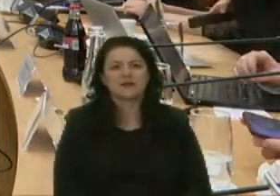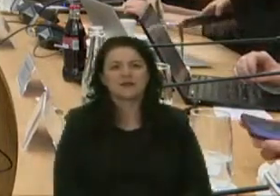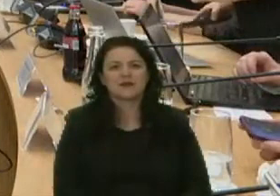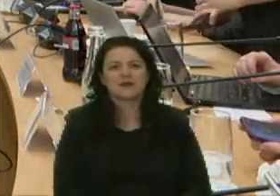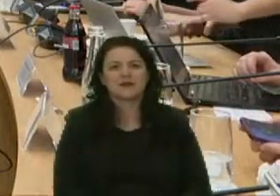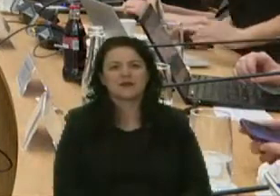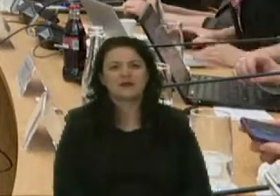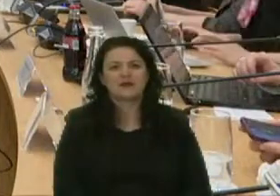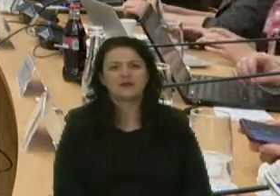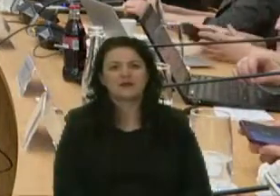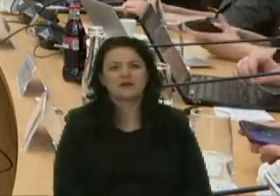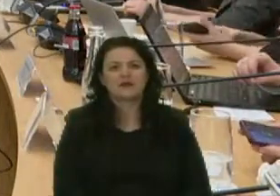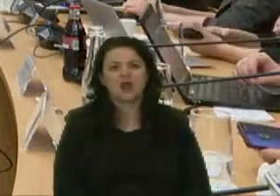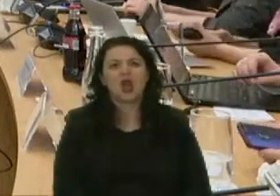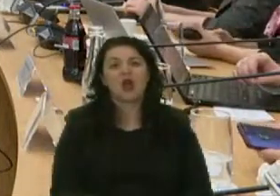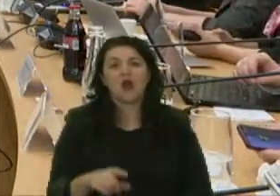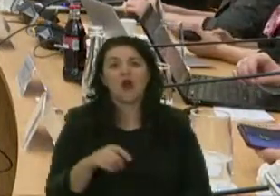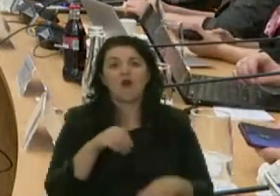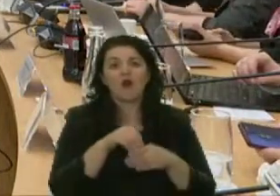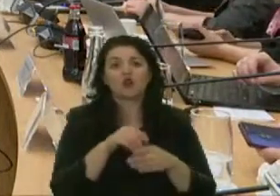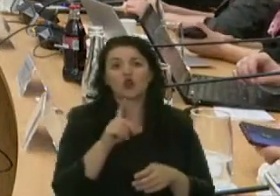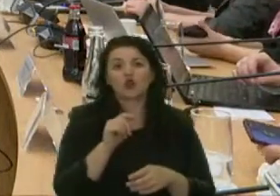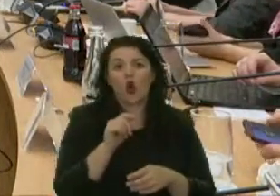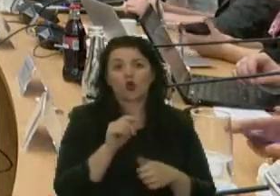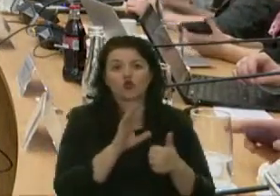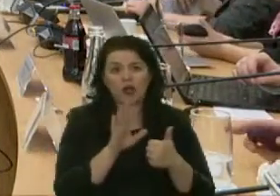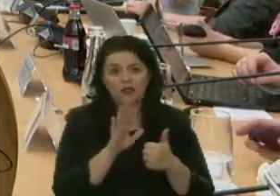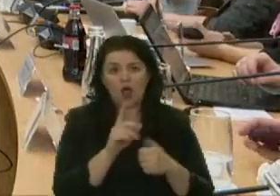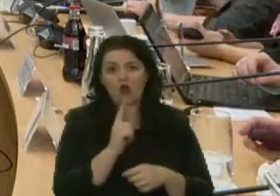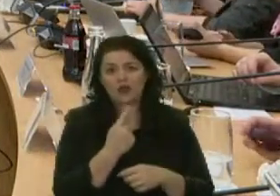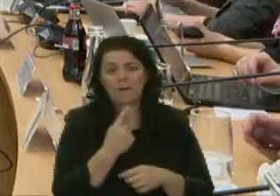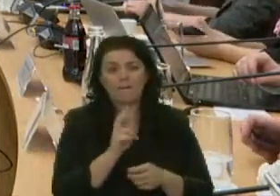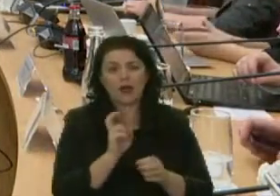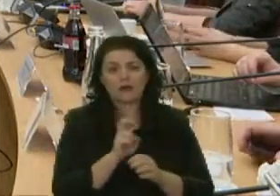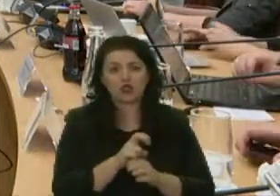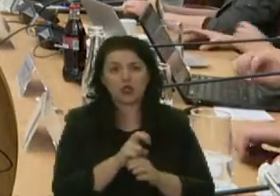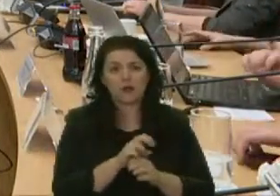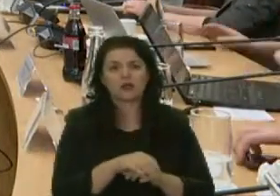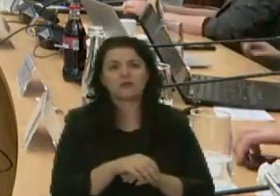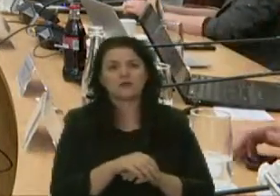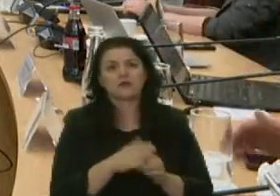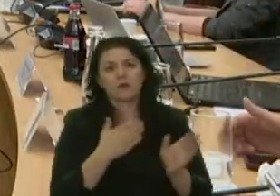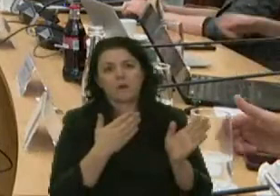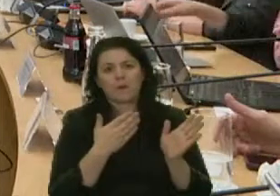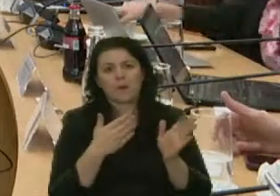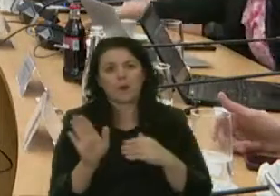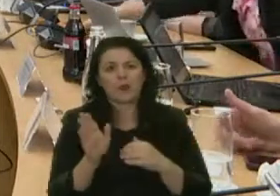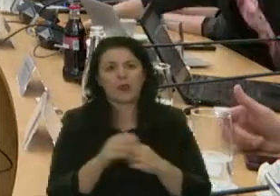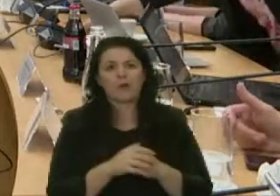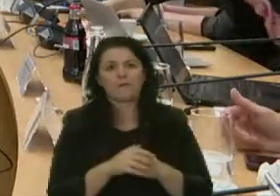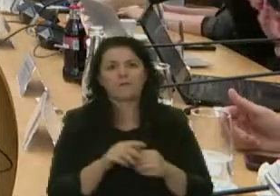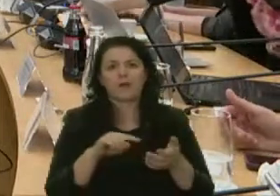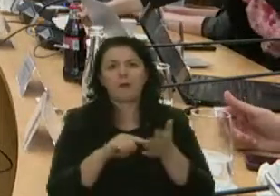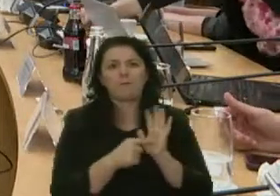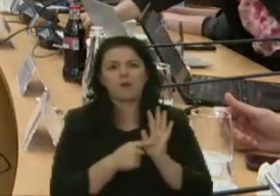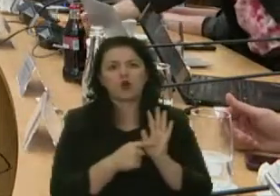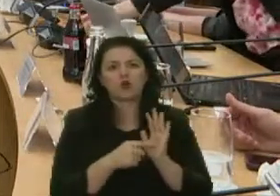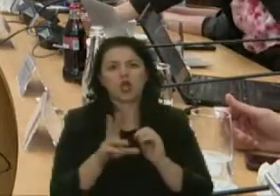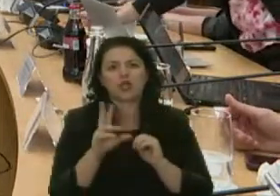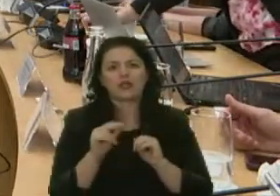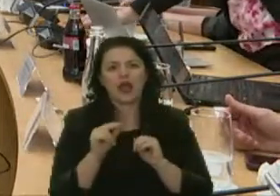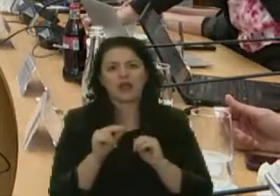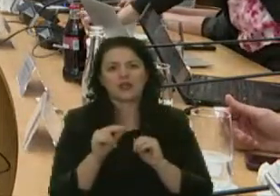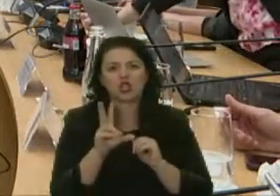vă rog 26 de voturi pentru o neparticipare la vot a consiliera Proiectul a trecut începând cu punctul